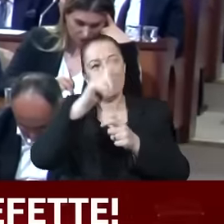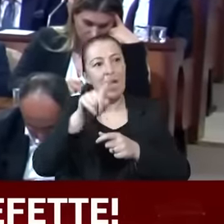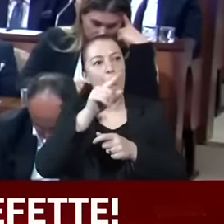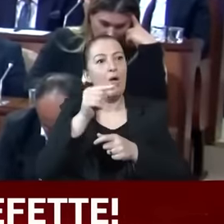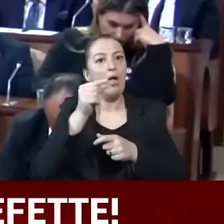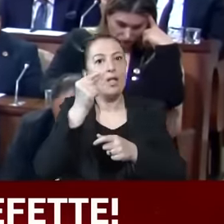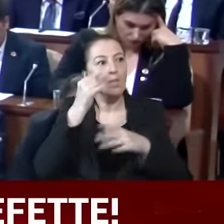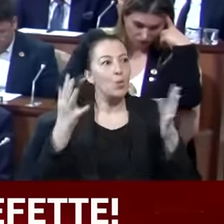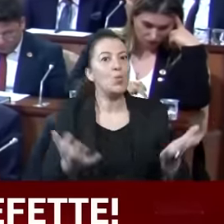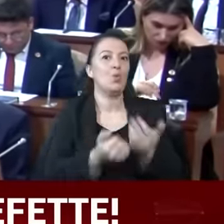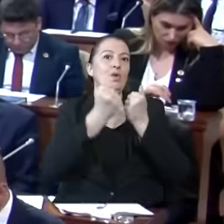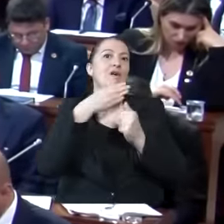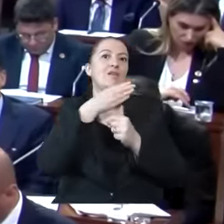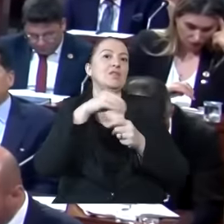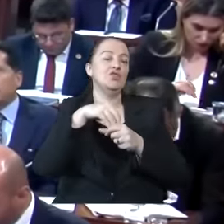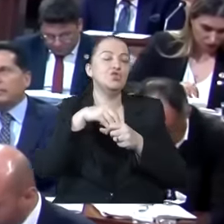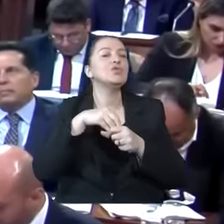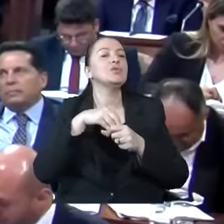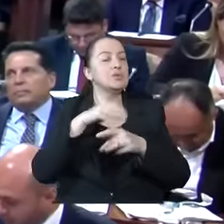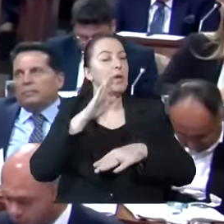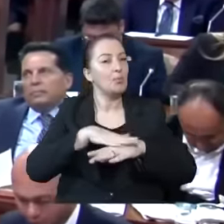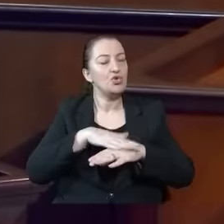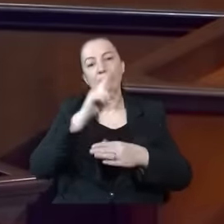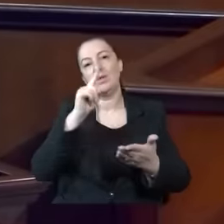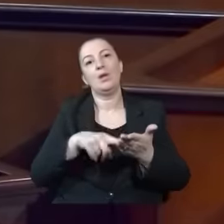menfaatlerini gözeterek yerine getireceğimiz